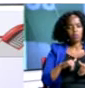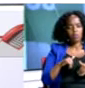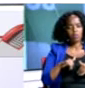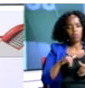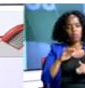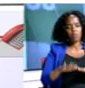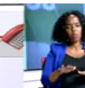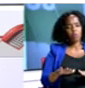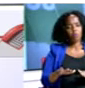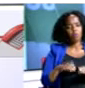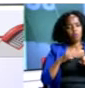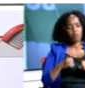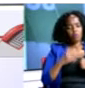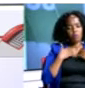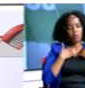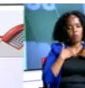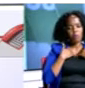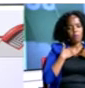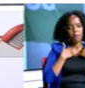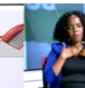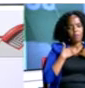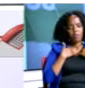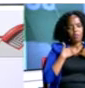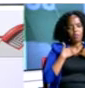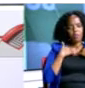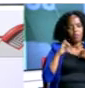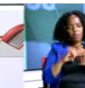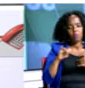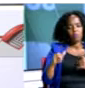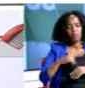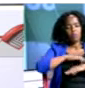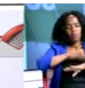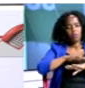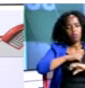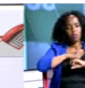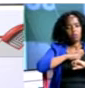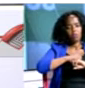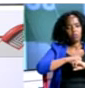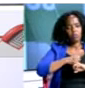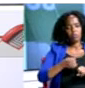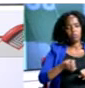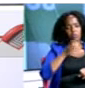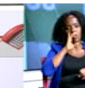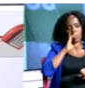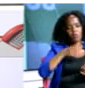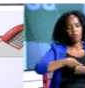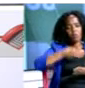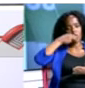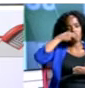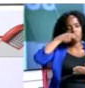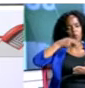kaba. Karena itu, ya, mungkin furat susu tu, wana ke syai shorba wana akan